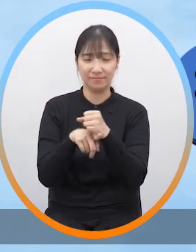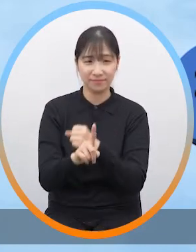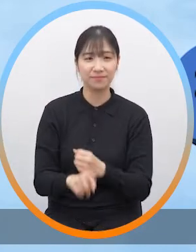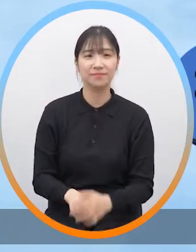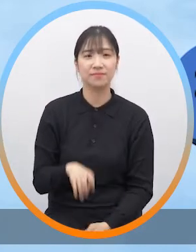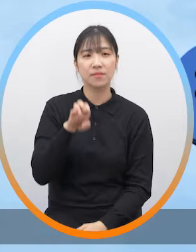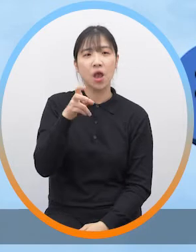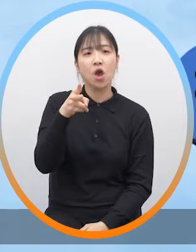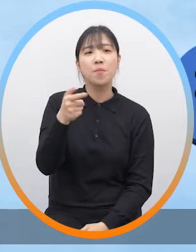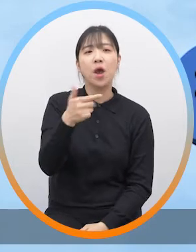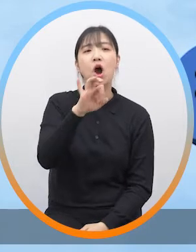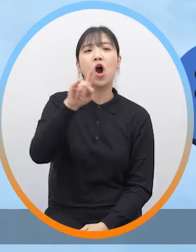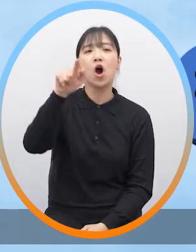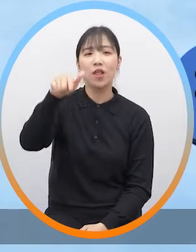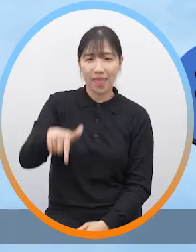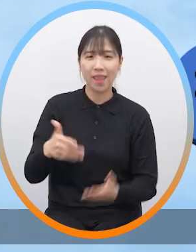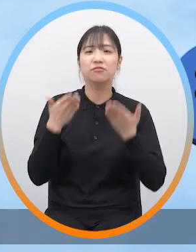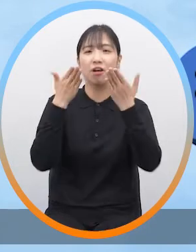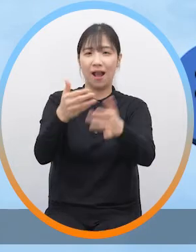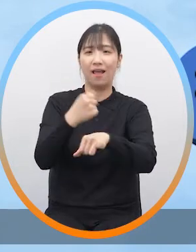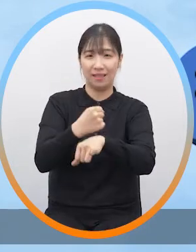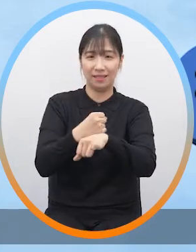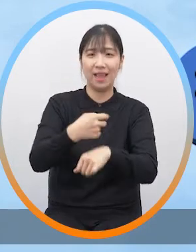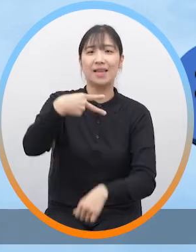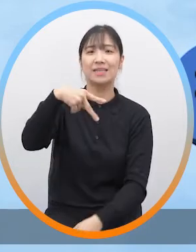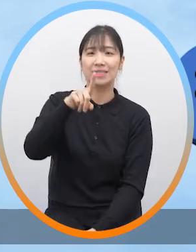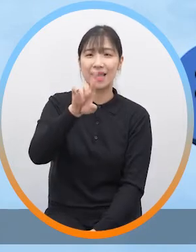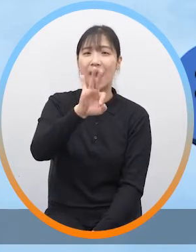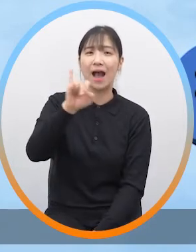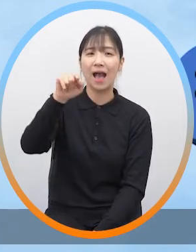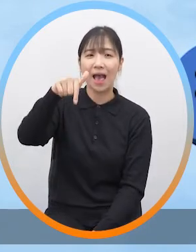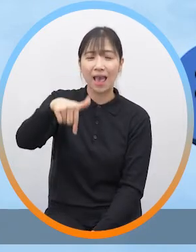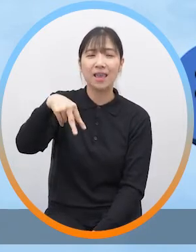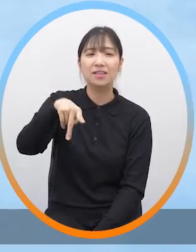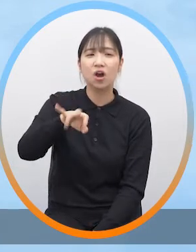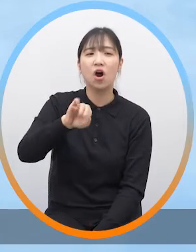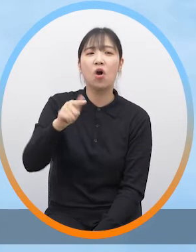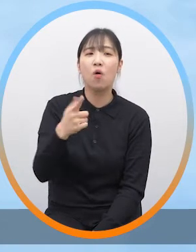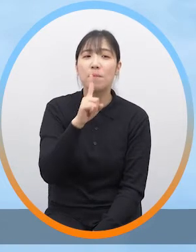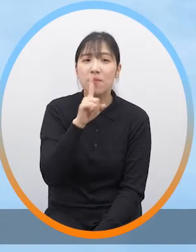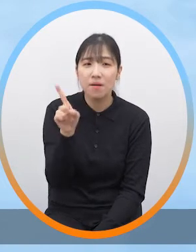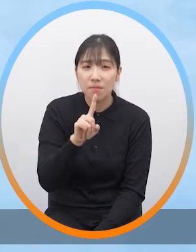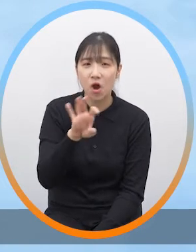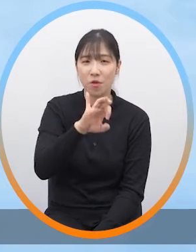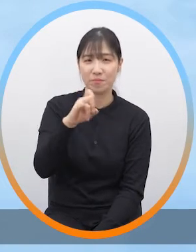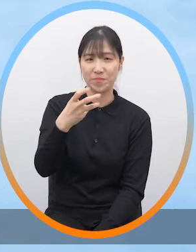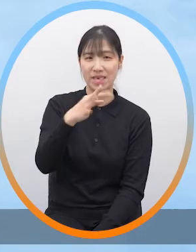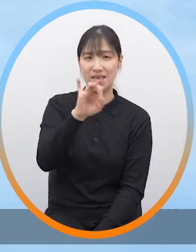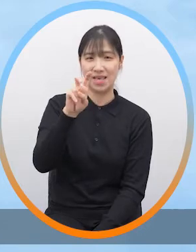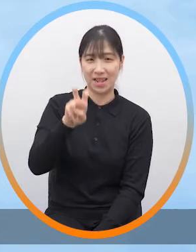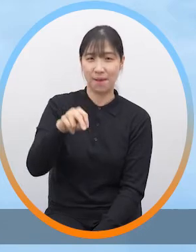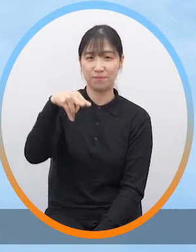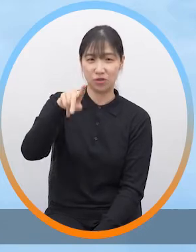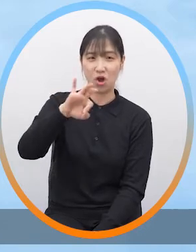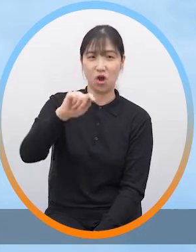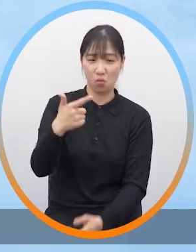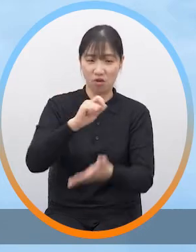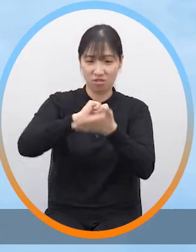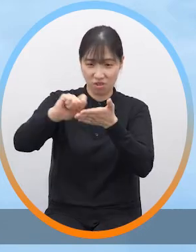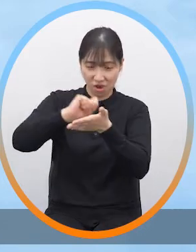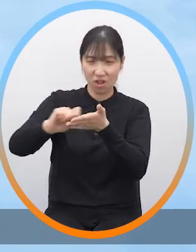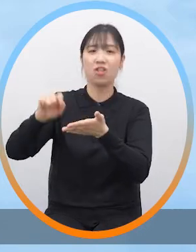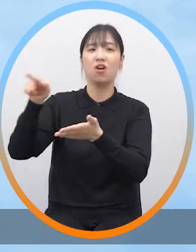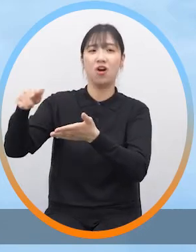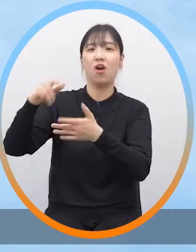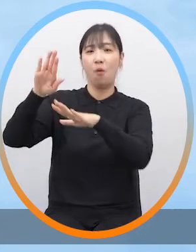그래서 편액을 하사했다. 그래서 사획서원이 된다는 얘기는 뭐냐면 이 피람서원이라고 이렇게 써서 임금이